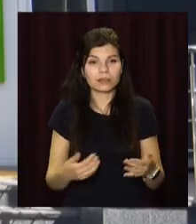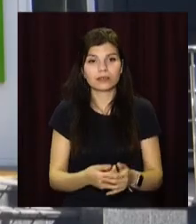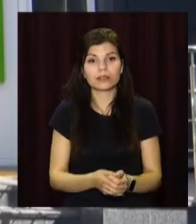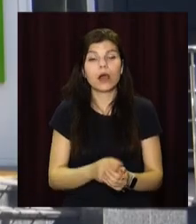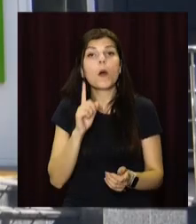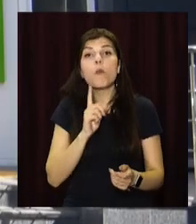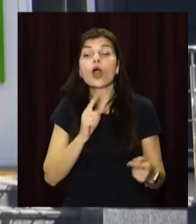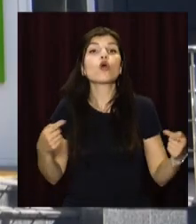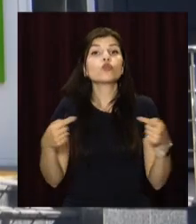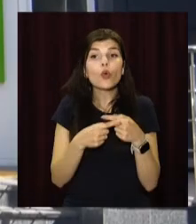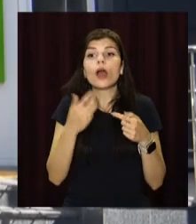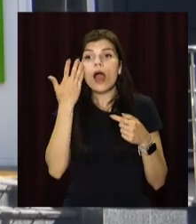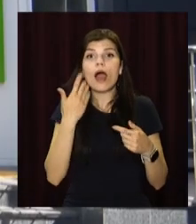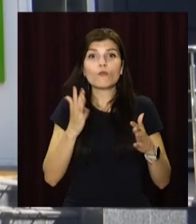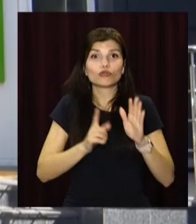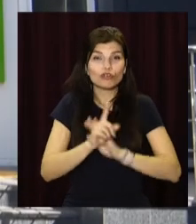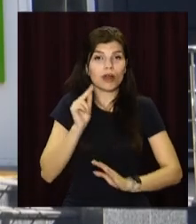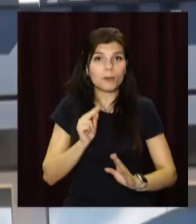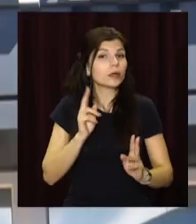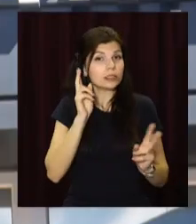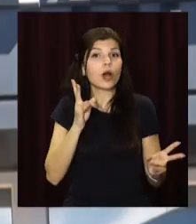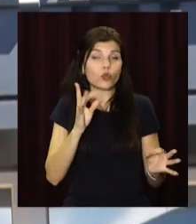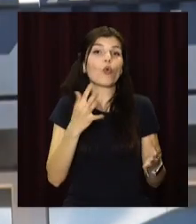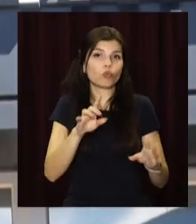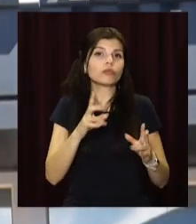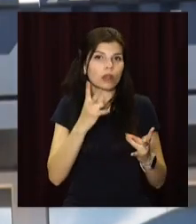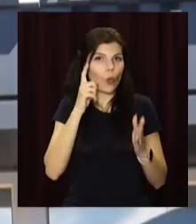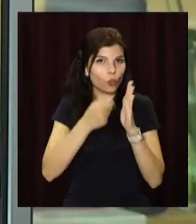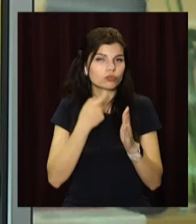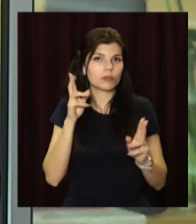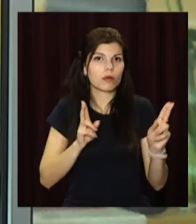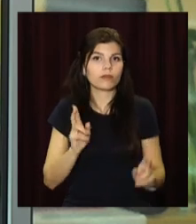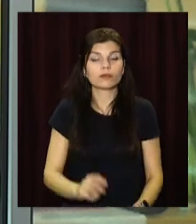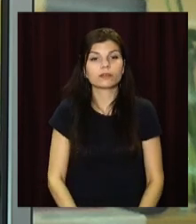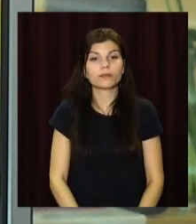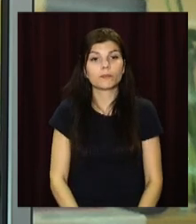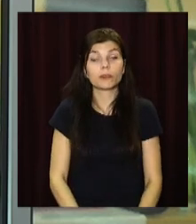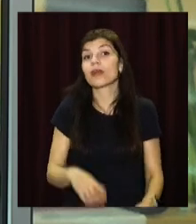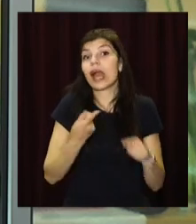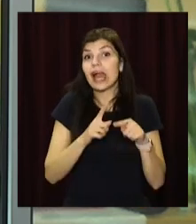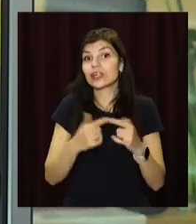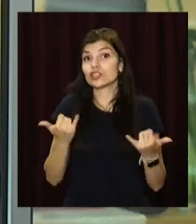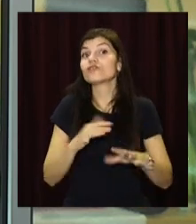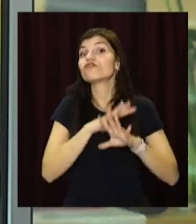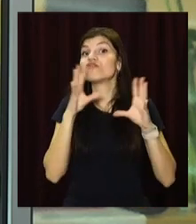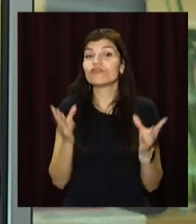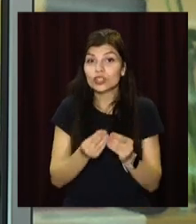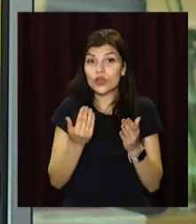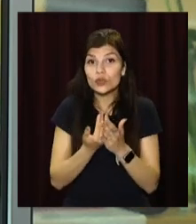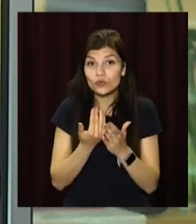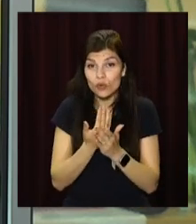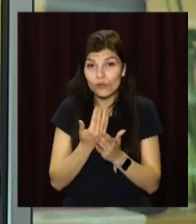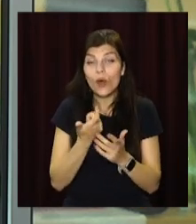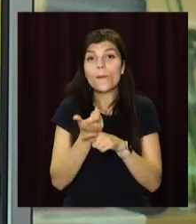чинності. Стас Коновалов, Василь Самовар, Open News, телеканал «Відкритий». Ну і це поки всі новини на цю годину.